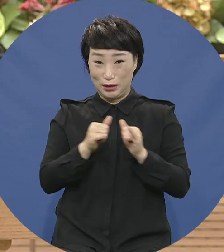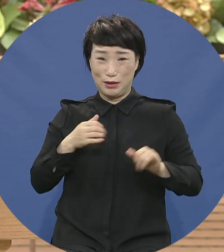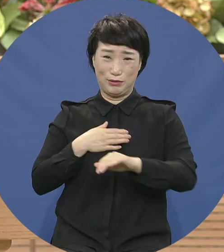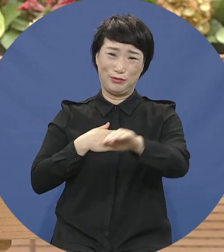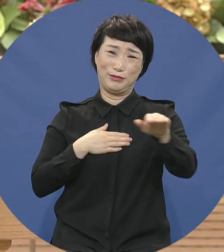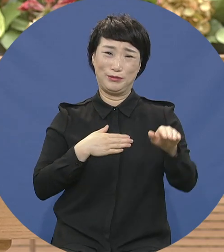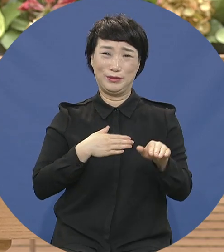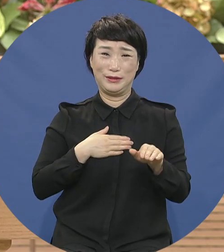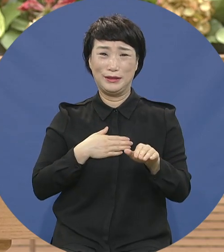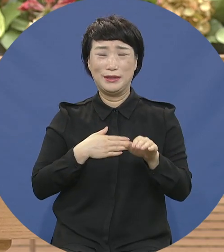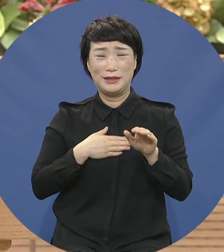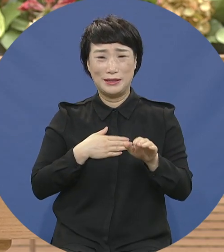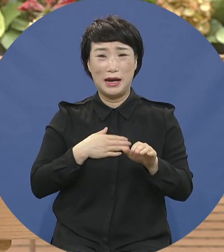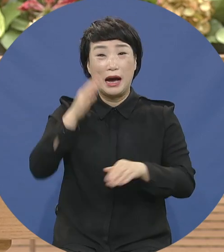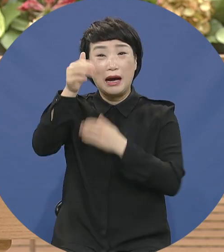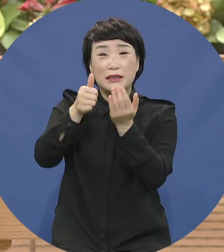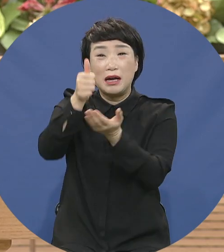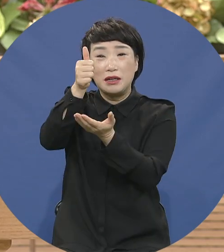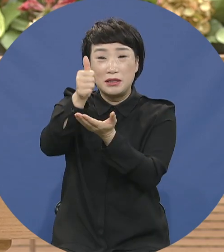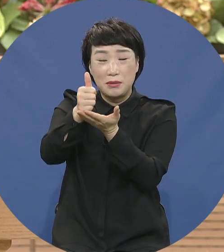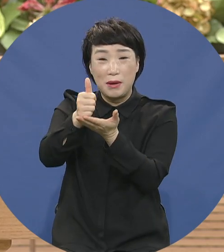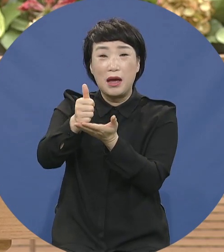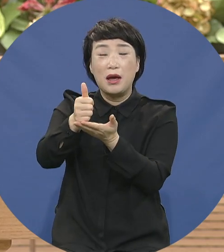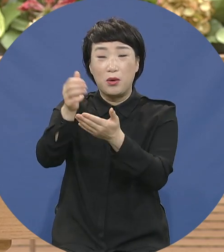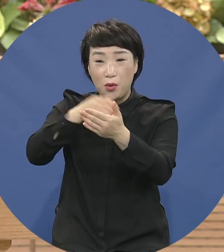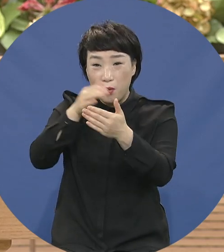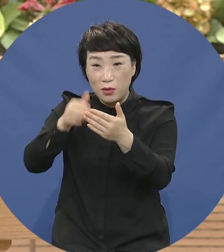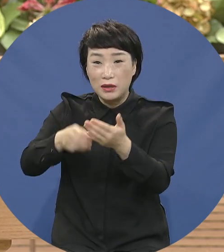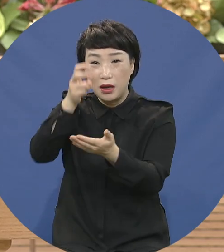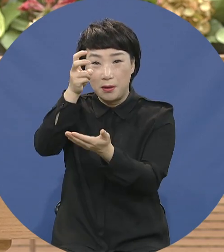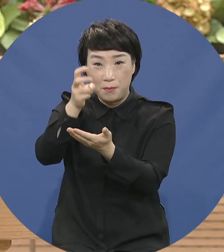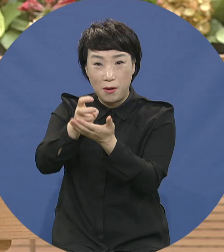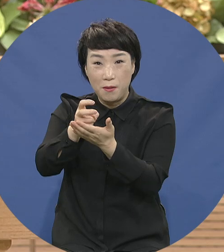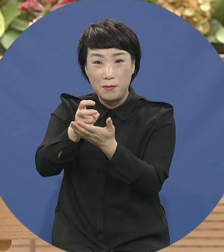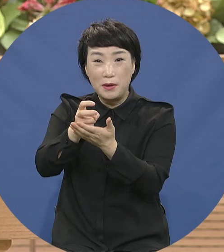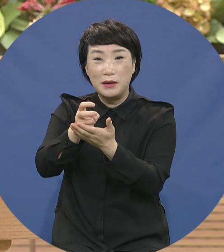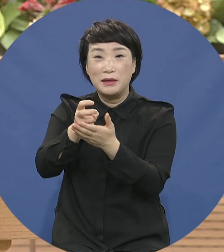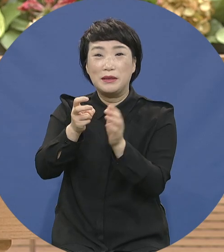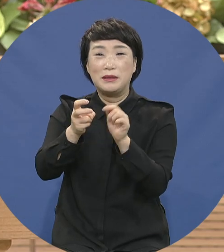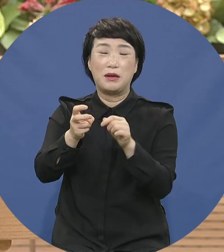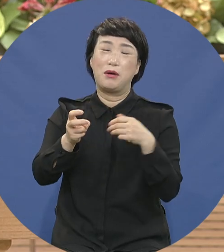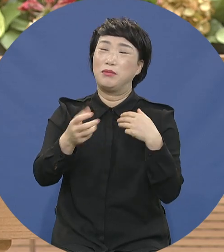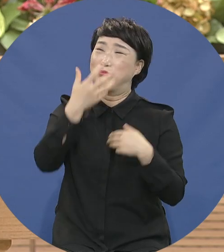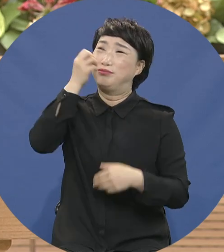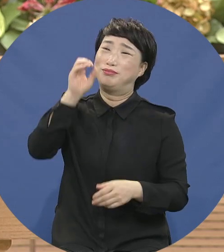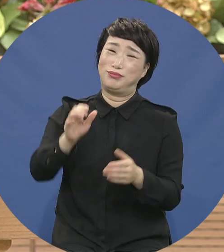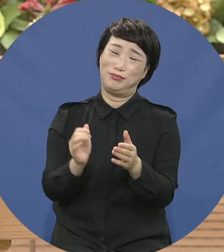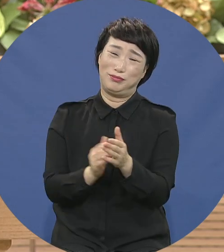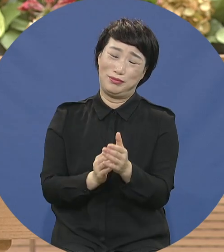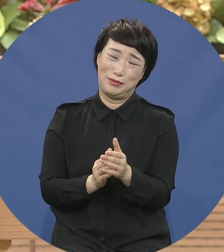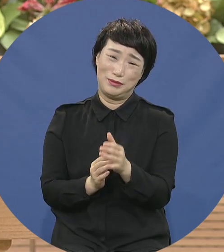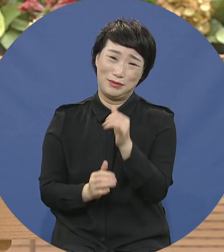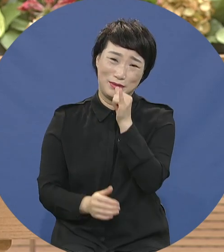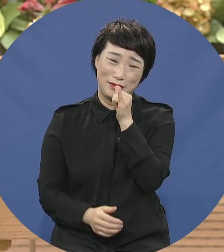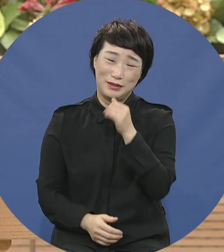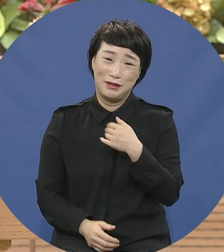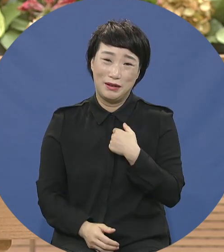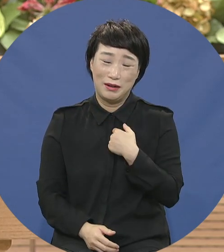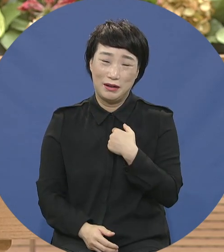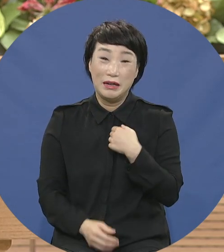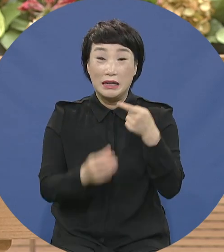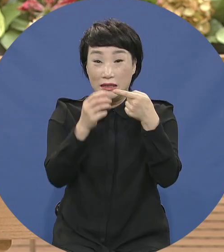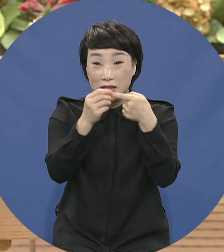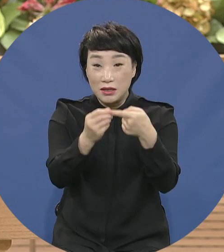인간은 하나님의 공의로운 법을 무시했으니 그